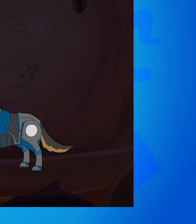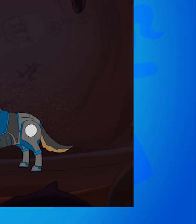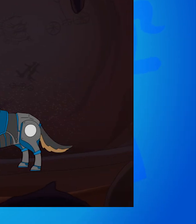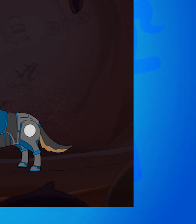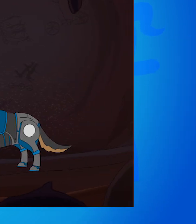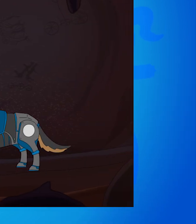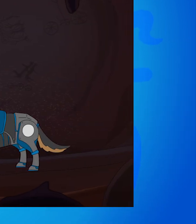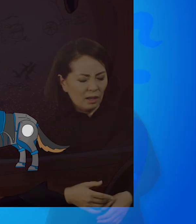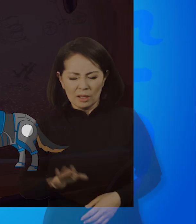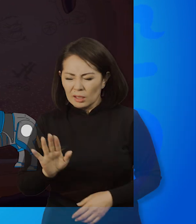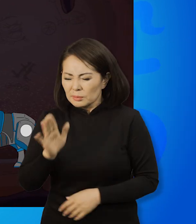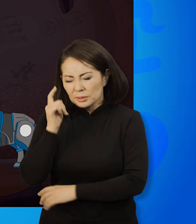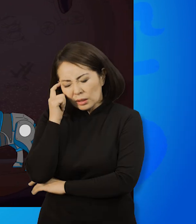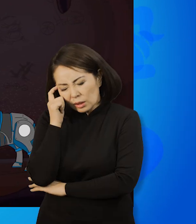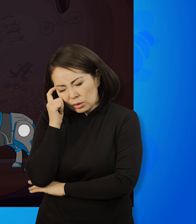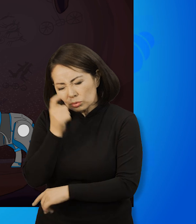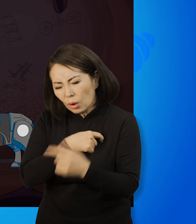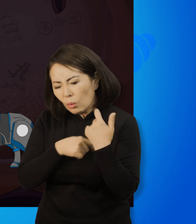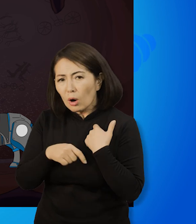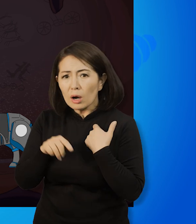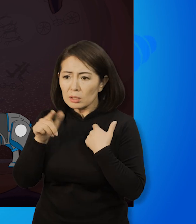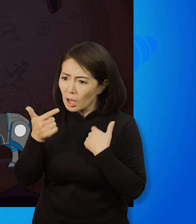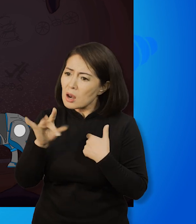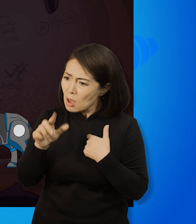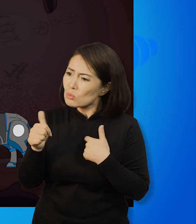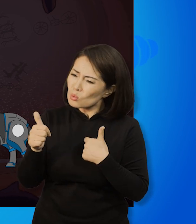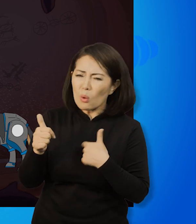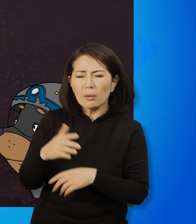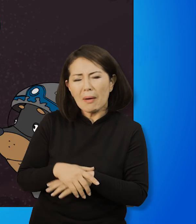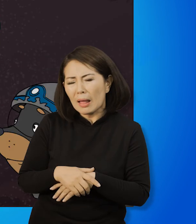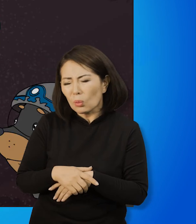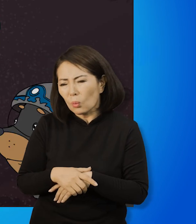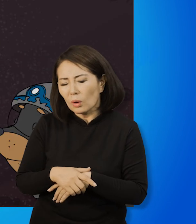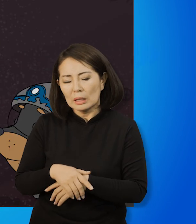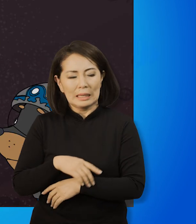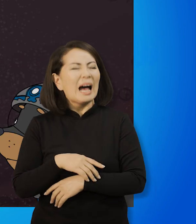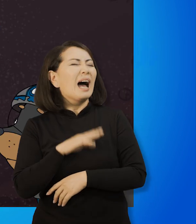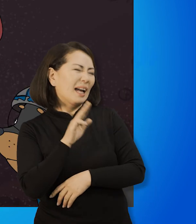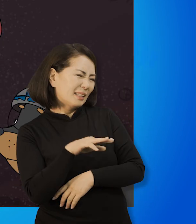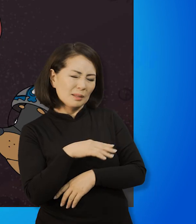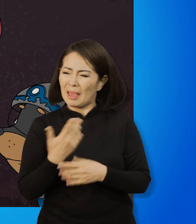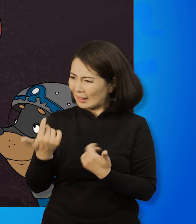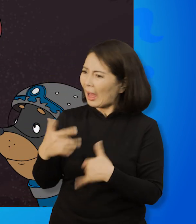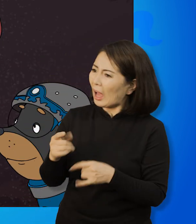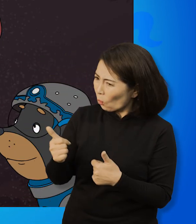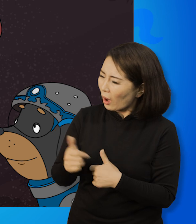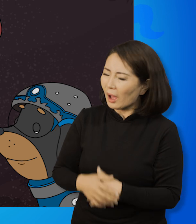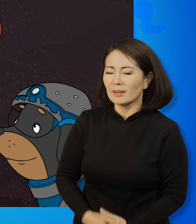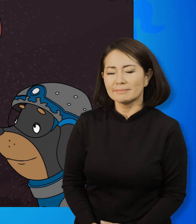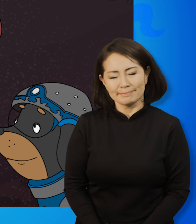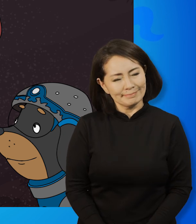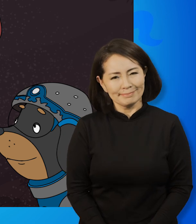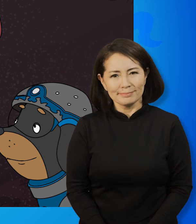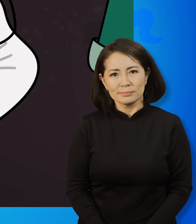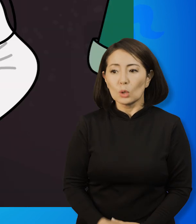Бүр санаа зовчихлоо. Грэми маань зүгээр л эдэг байгаа да. Гү харин тийм ээ. Гайгүй